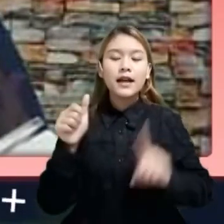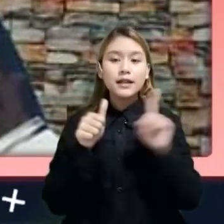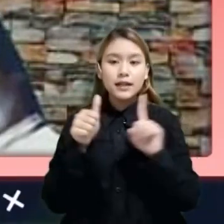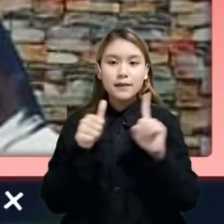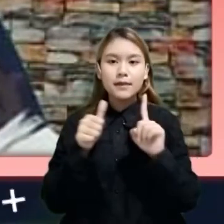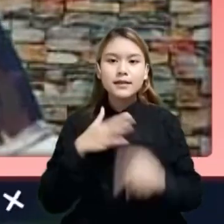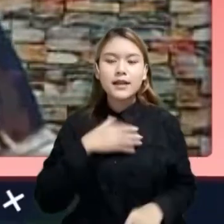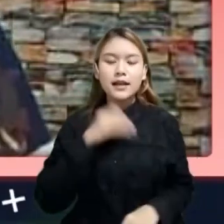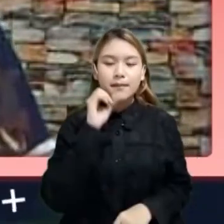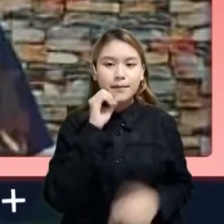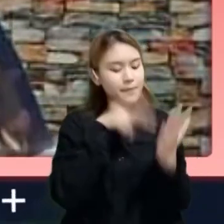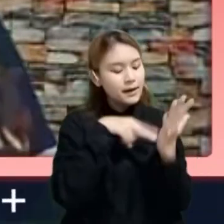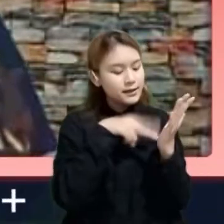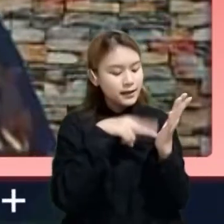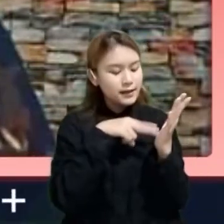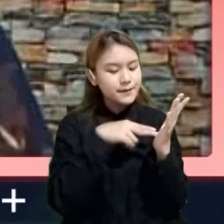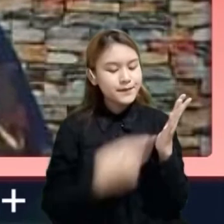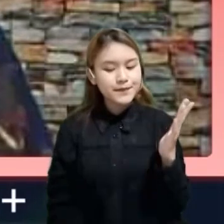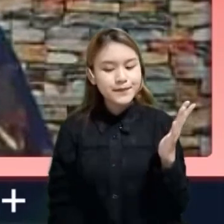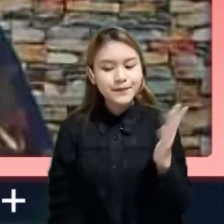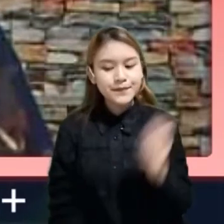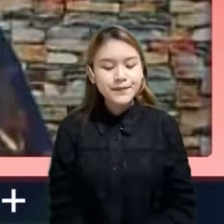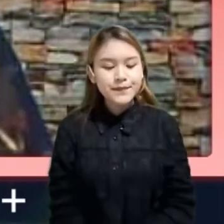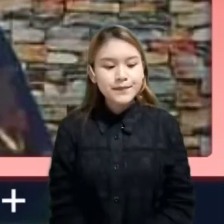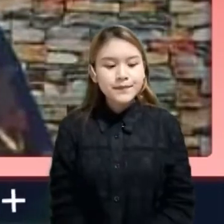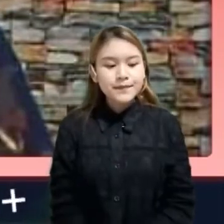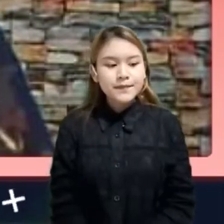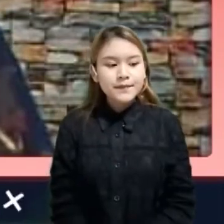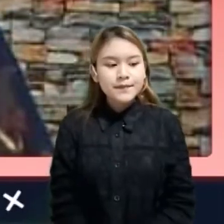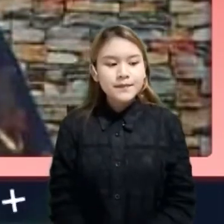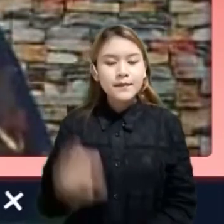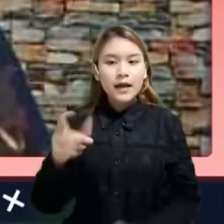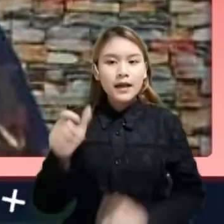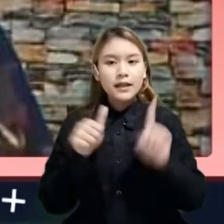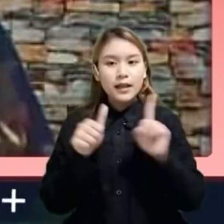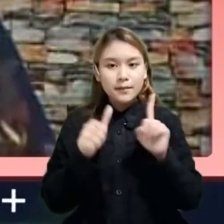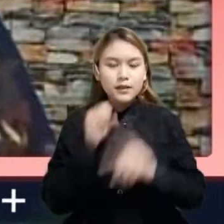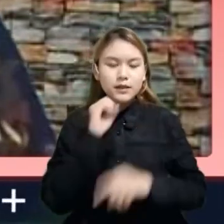bagian akhirnya. Oke, ayat yang ke-16 mengatakan,